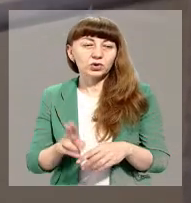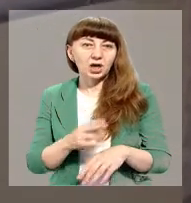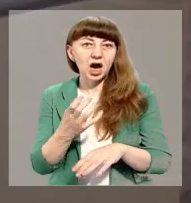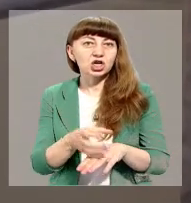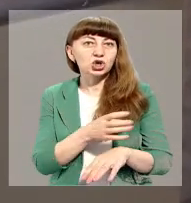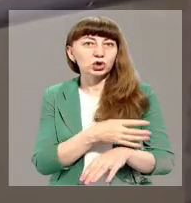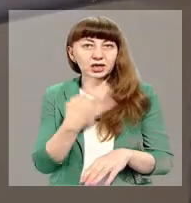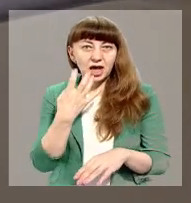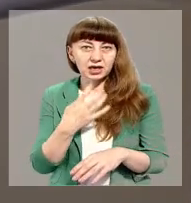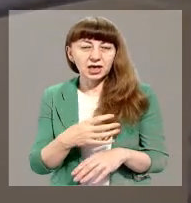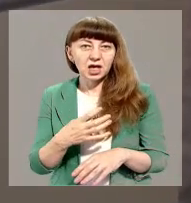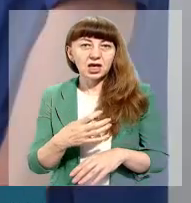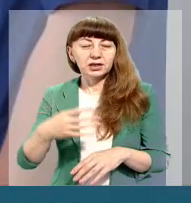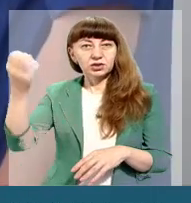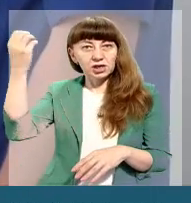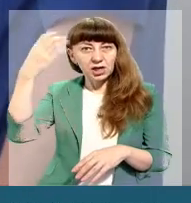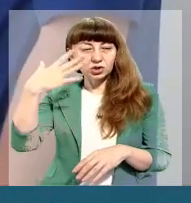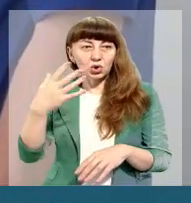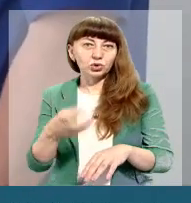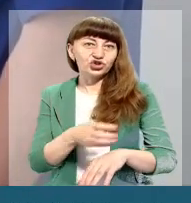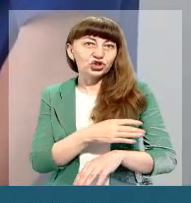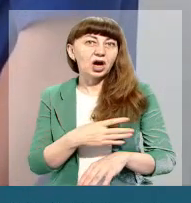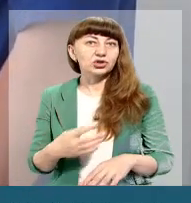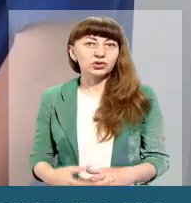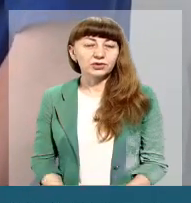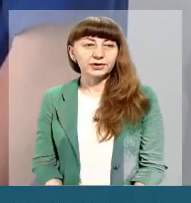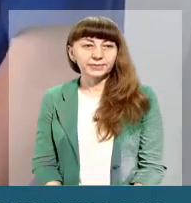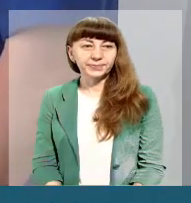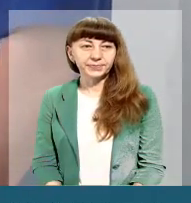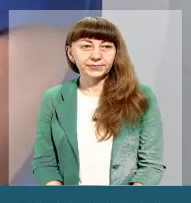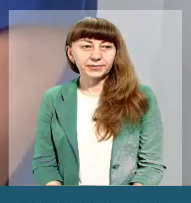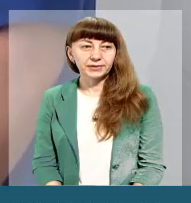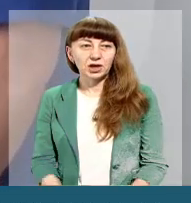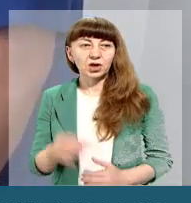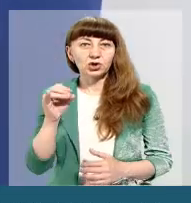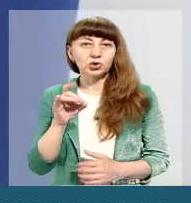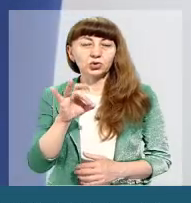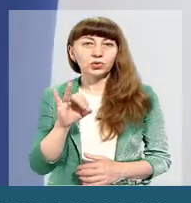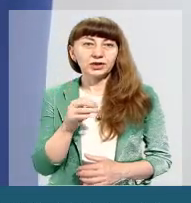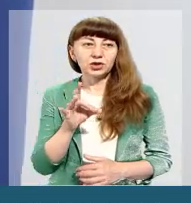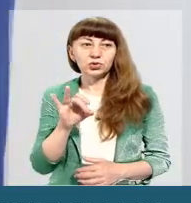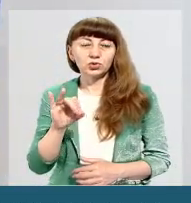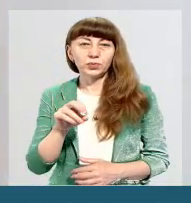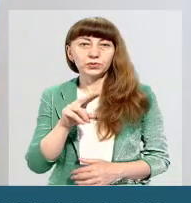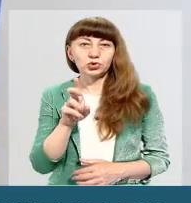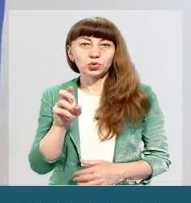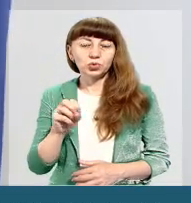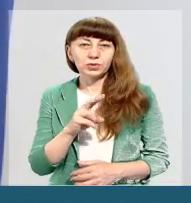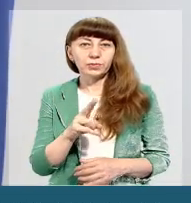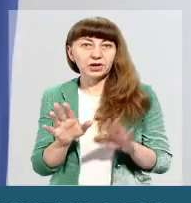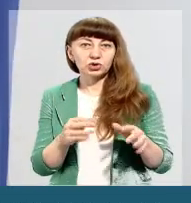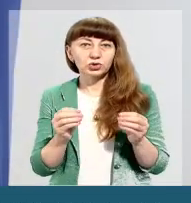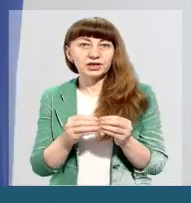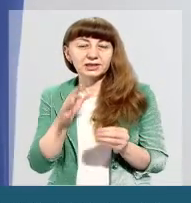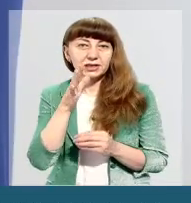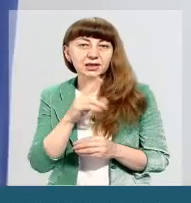созуға әзір. Солардың бірі Юрий Юзупчук. Оның Гиппократ антын қабылдап, дертке дауа дартып жүргеніне 10 жылдан асқан. Кез келген науқасқа жақсы